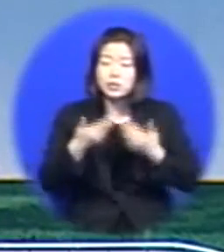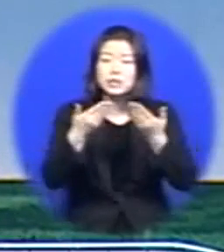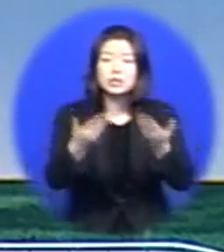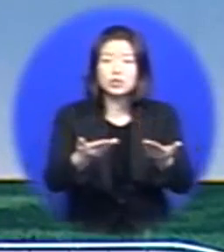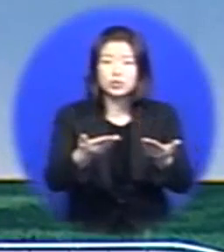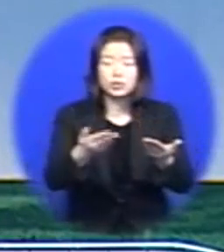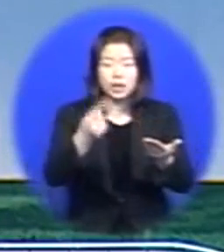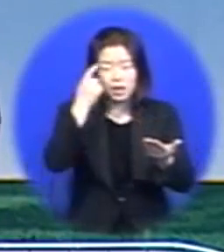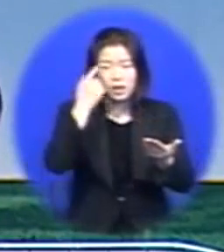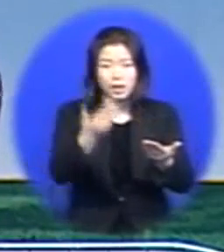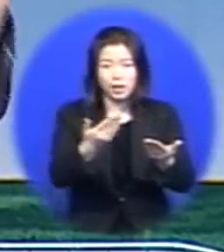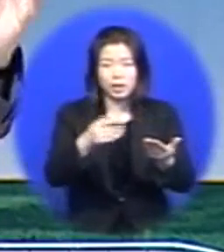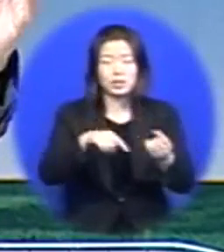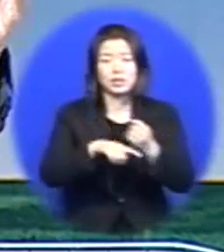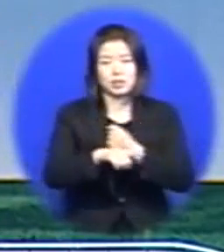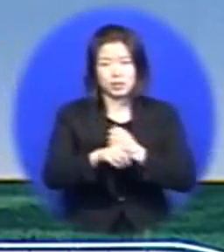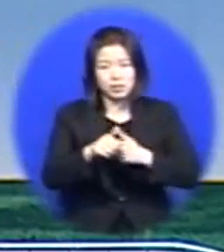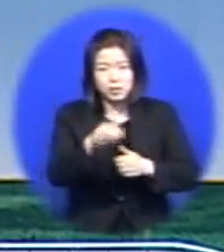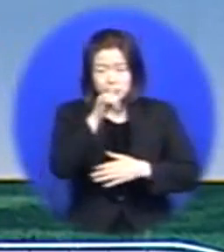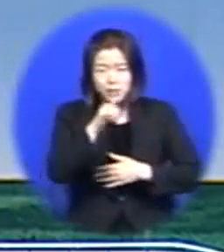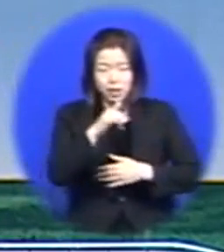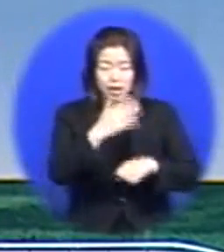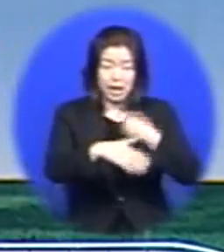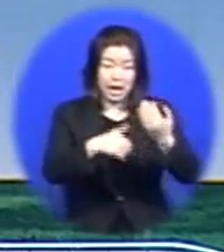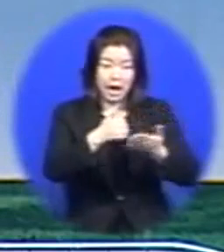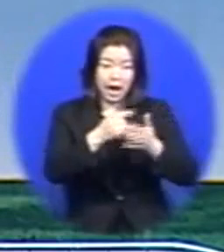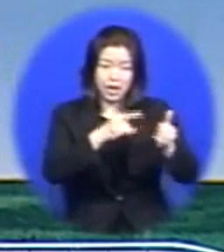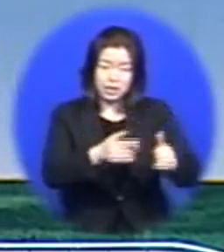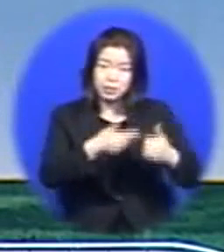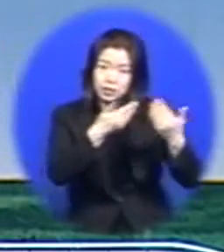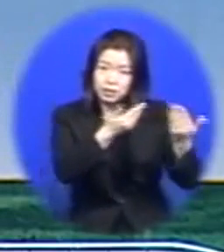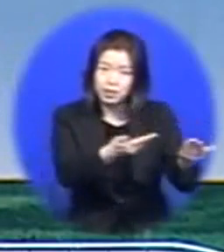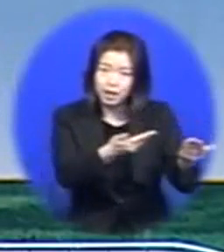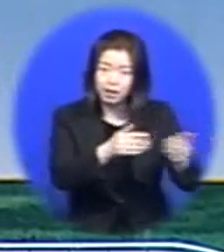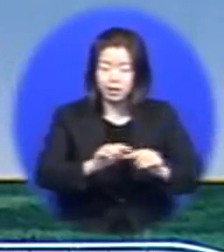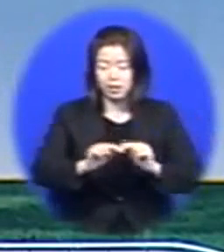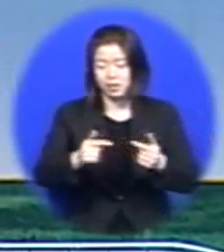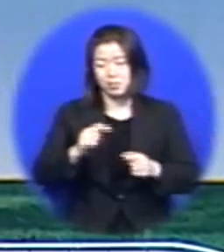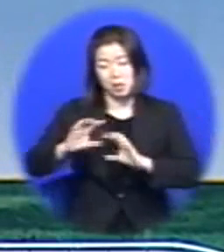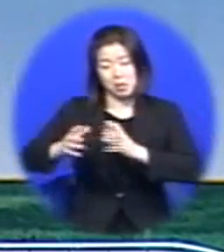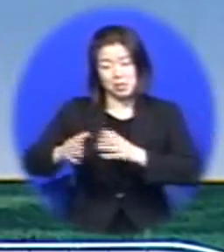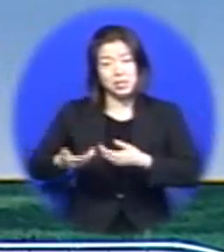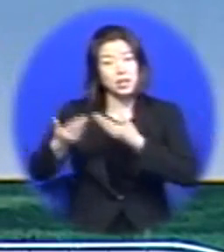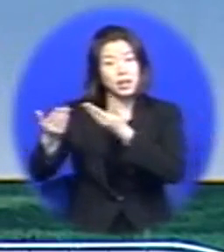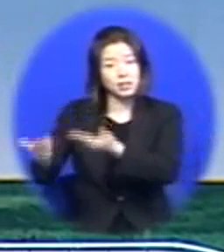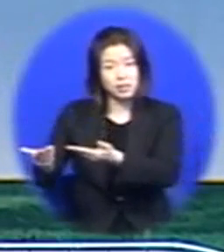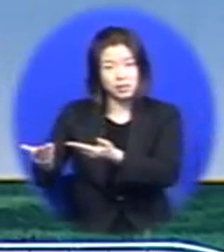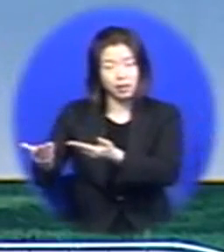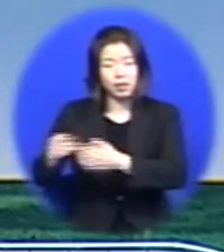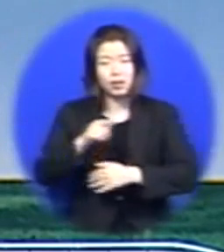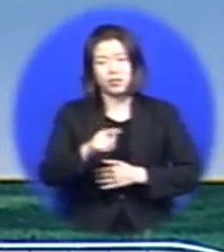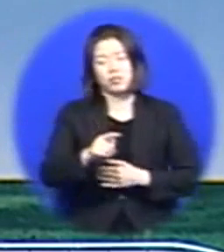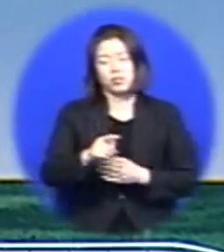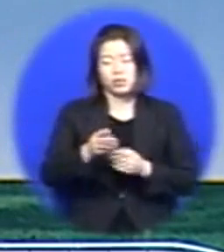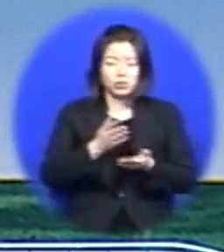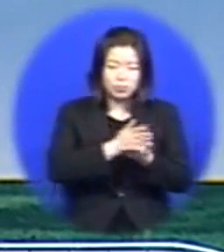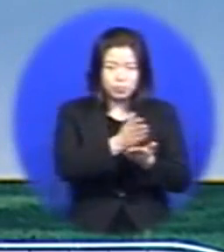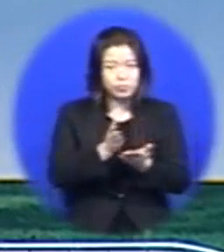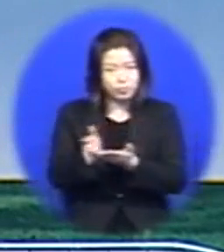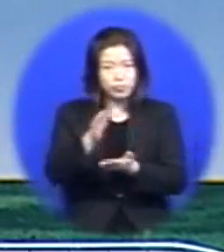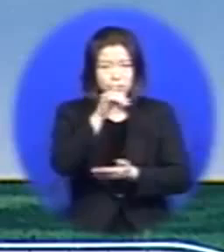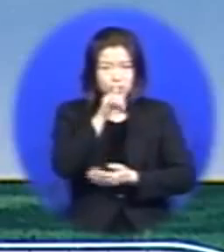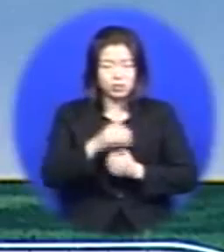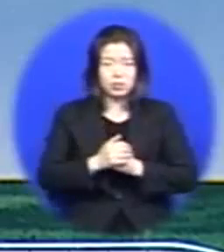거예요. 하나님에게 바치느냐 세상에다가 바치느냐. 그래서 오늘 이 본문에